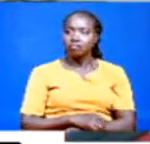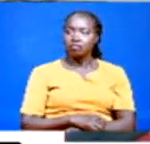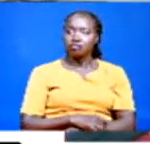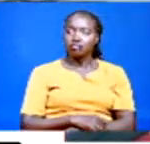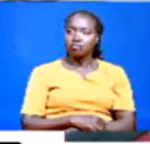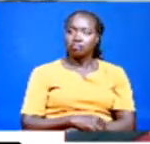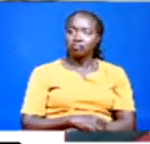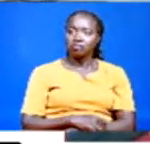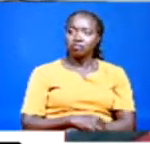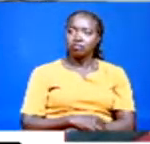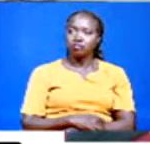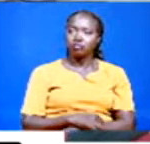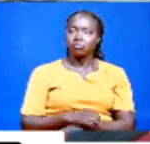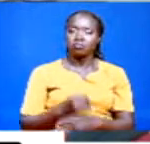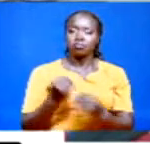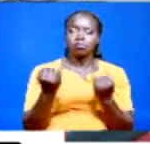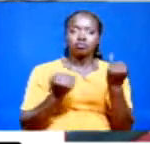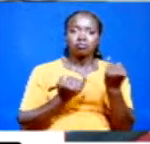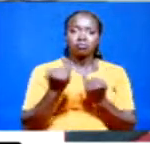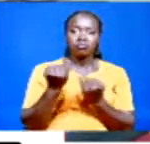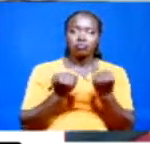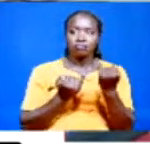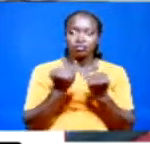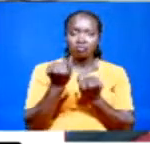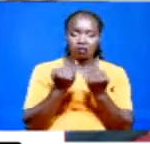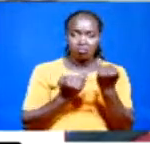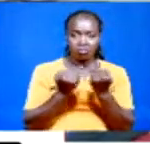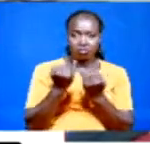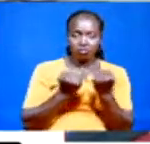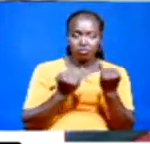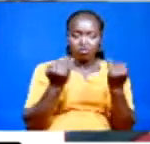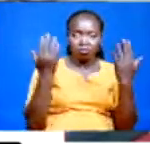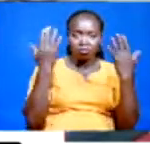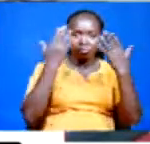Ni usiku wa Jumamosi na hapa sherehe imeshamiri,